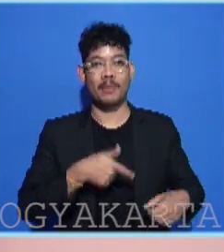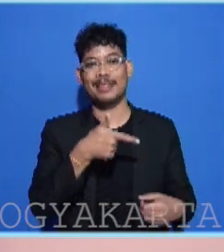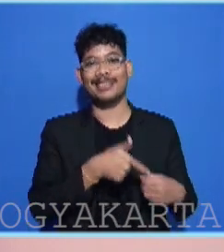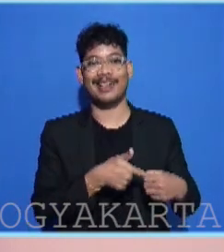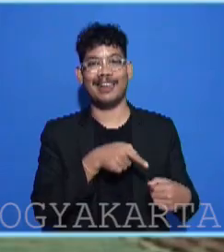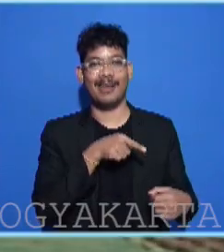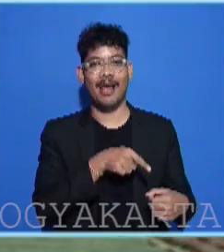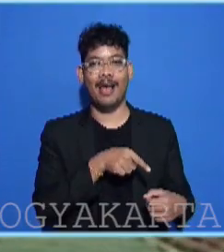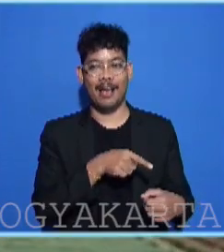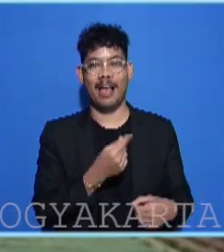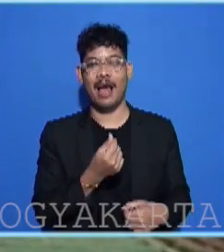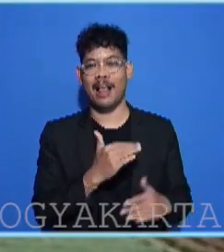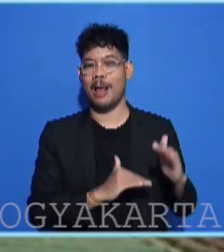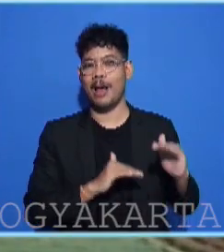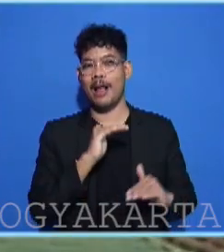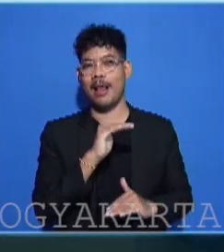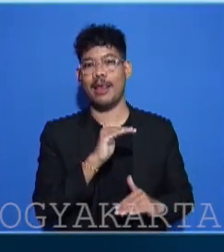biaya tinggi.